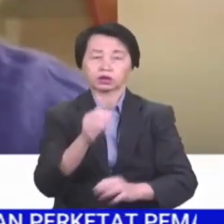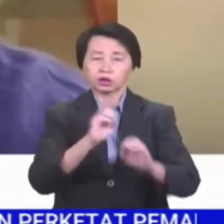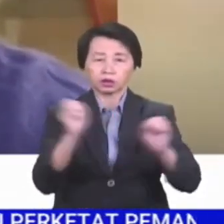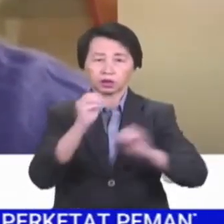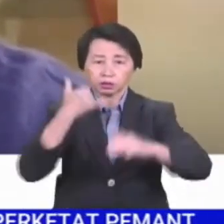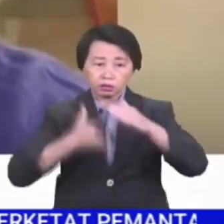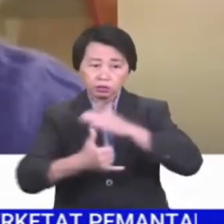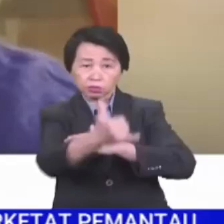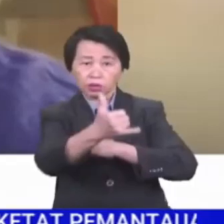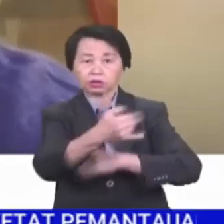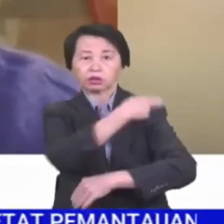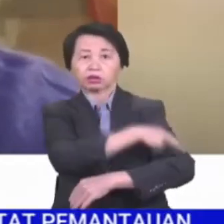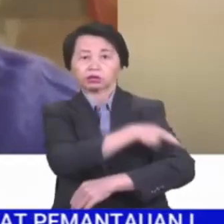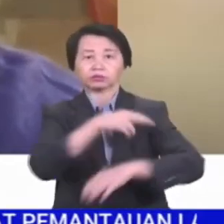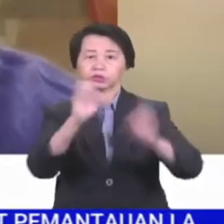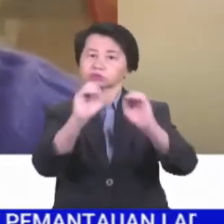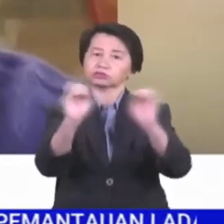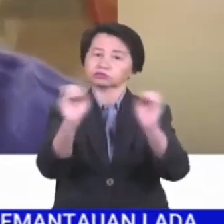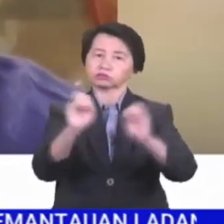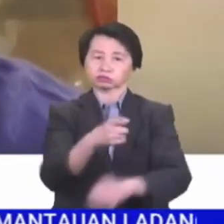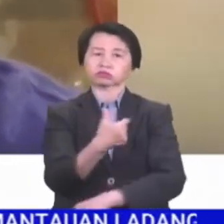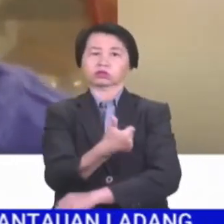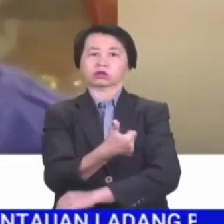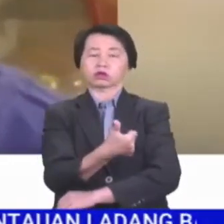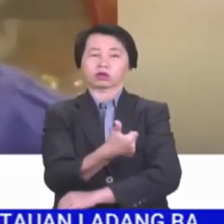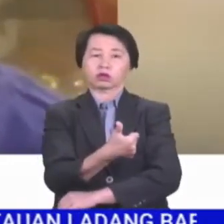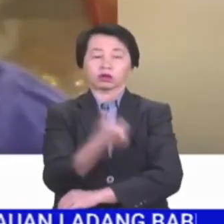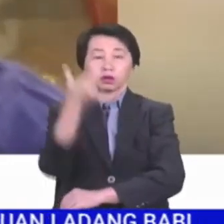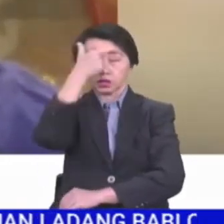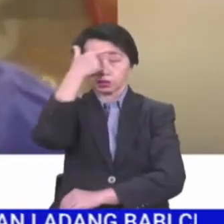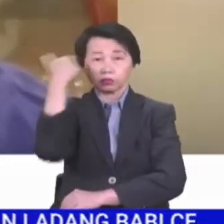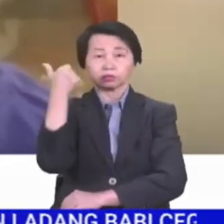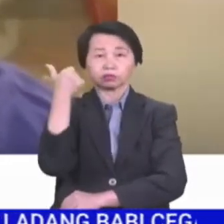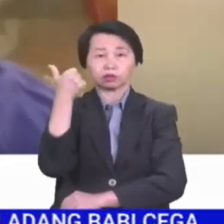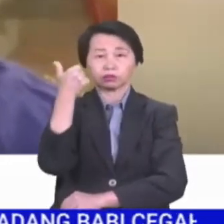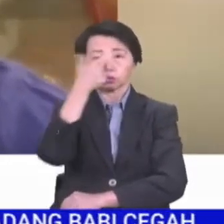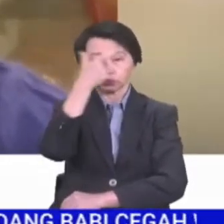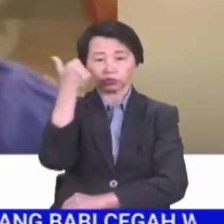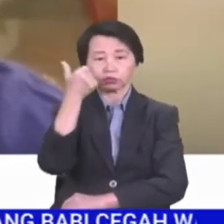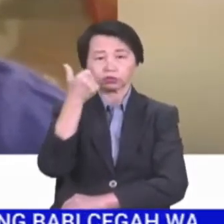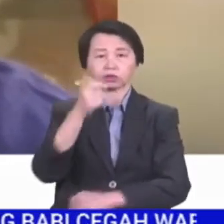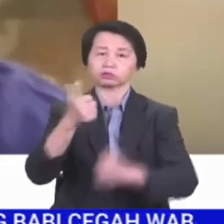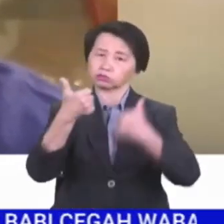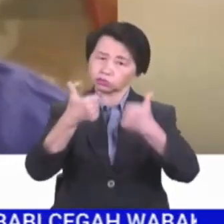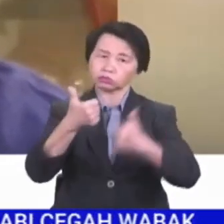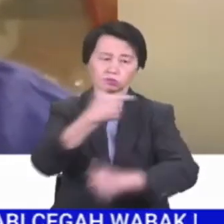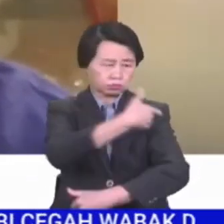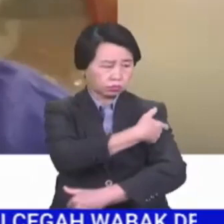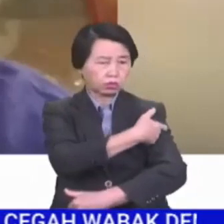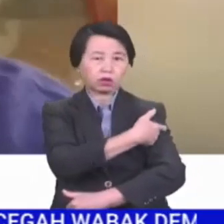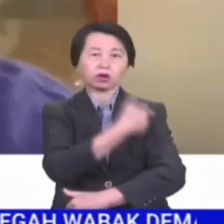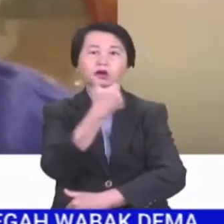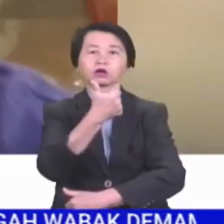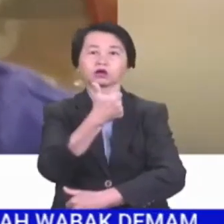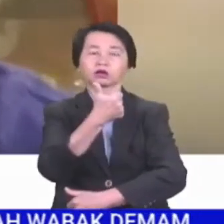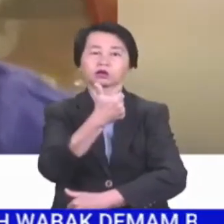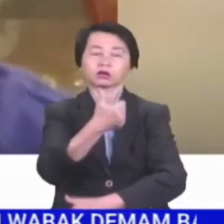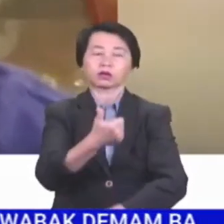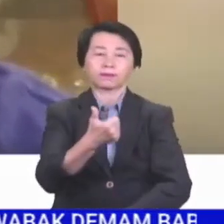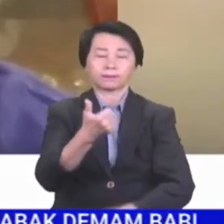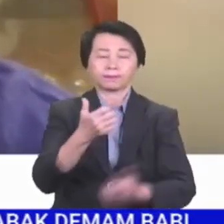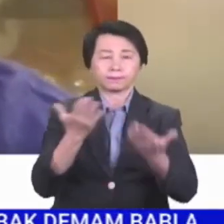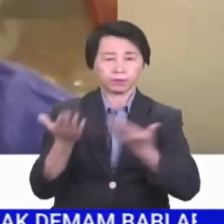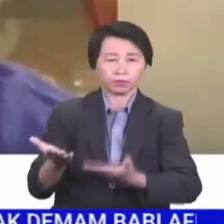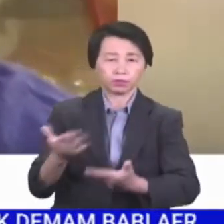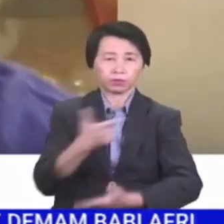admission, that means tidak dimasukkan ke hospital disebabkan oleh keberkesanan yang agak bagus